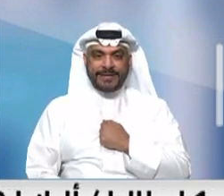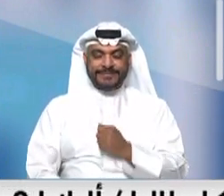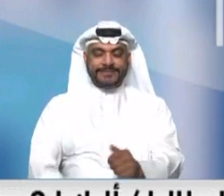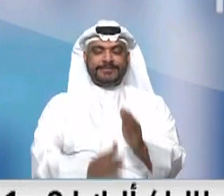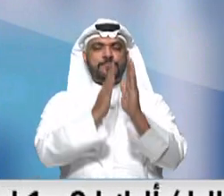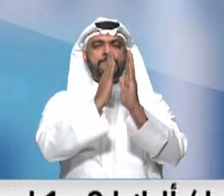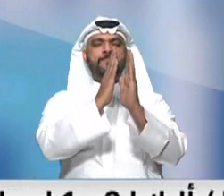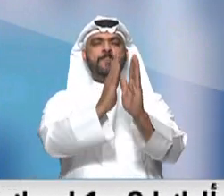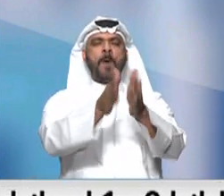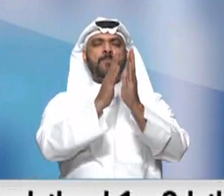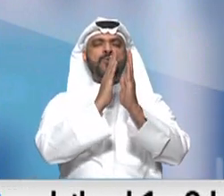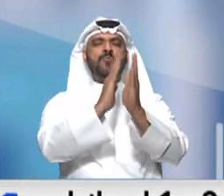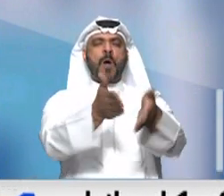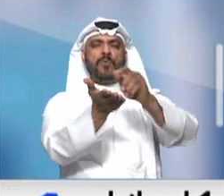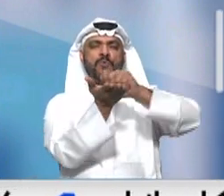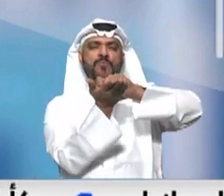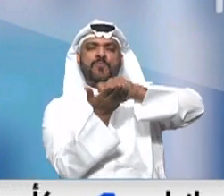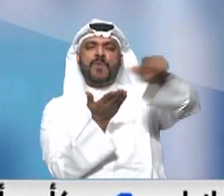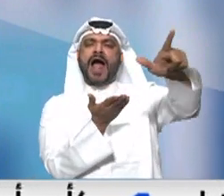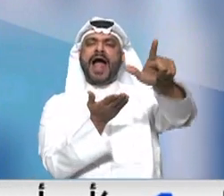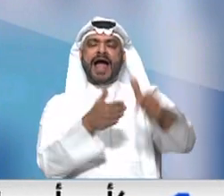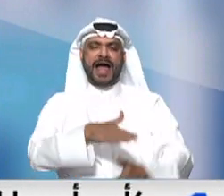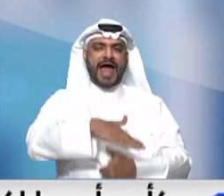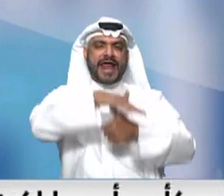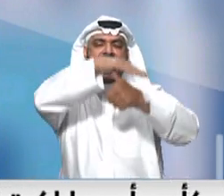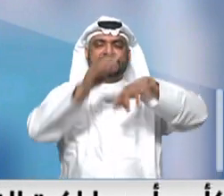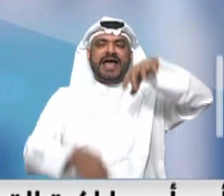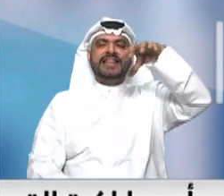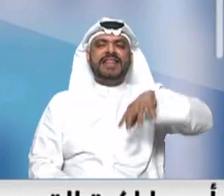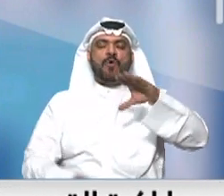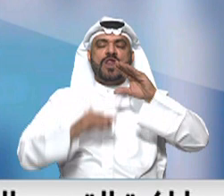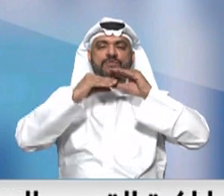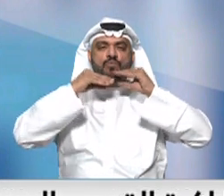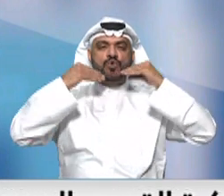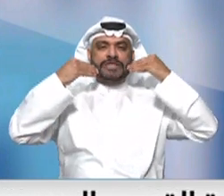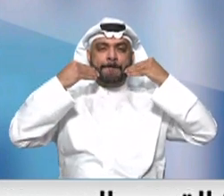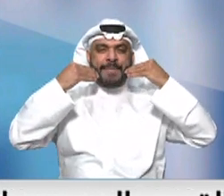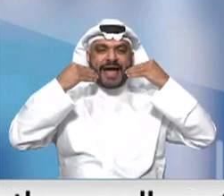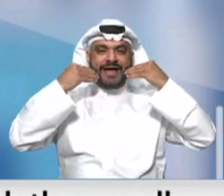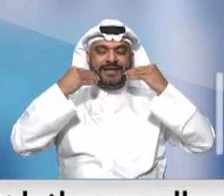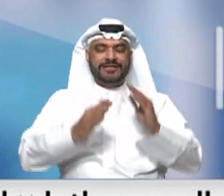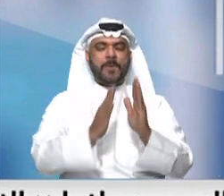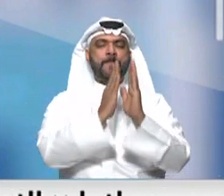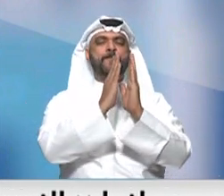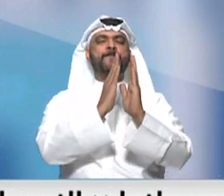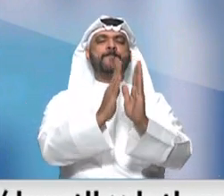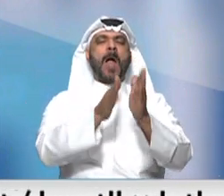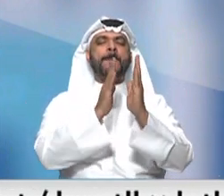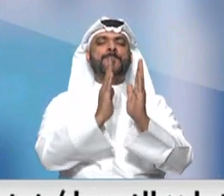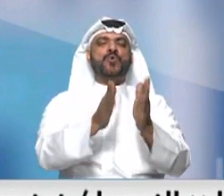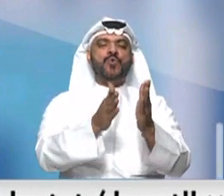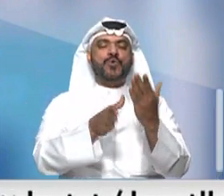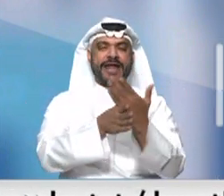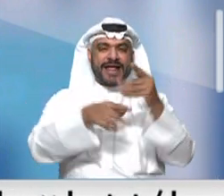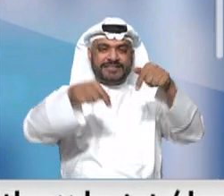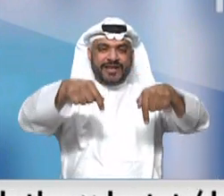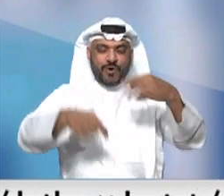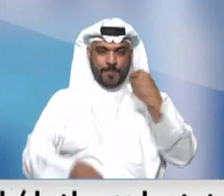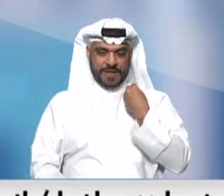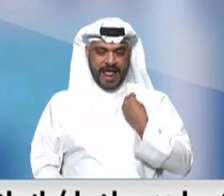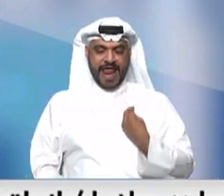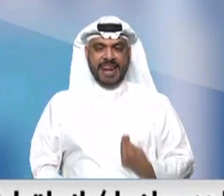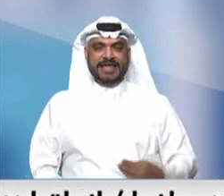الصباح رئيس مجلس الوزراء حفظه الله ببقيه تهنئه الى فخامه الرئيس فيليب نيوسي رئيس جمهوريه